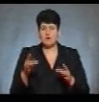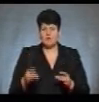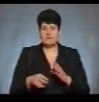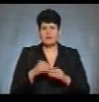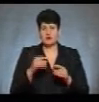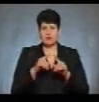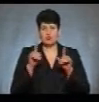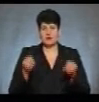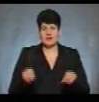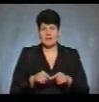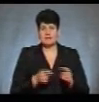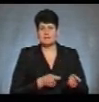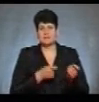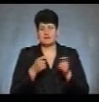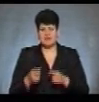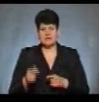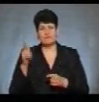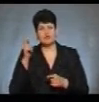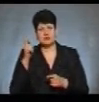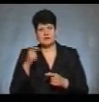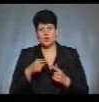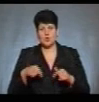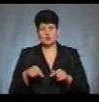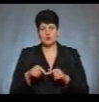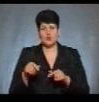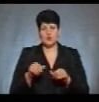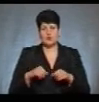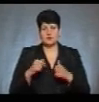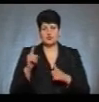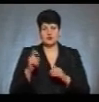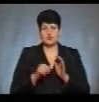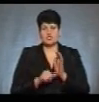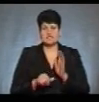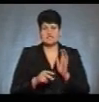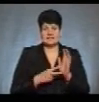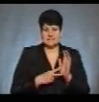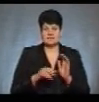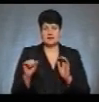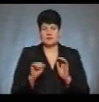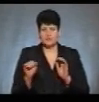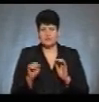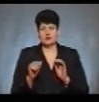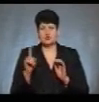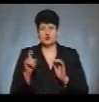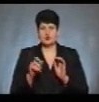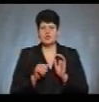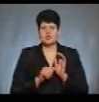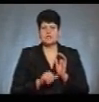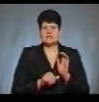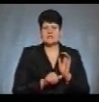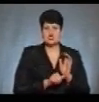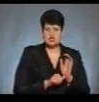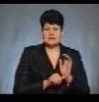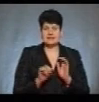виборчими бюлетенями перевезли до Чортківської окружної комісії номер 167, Теребовлянської окружної комісії номер 166